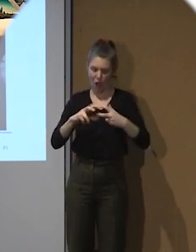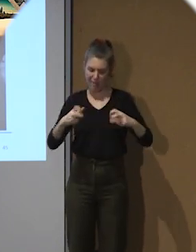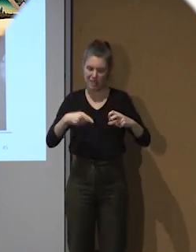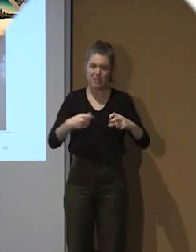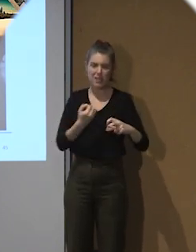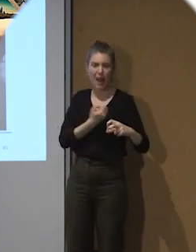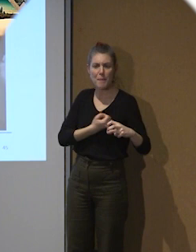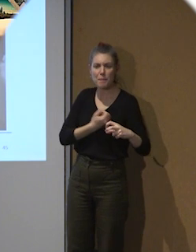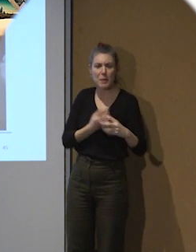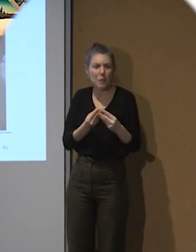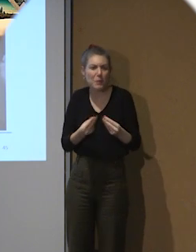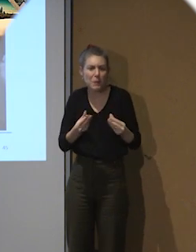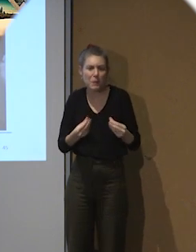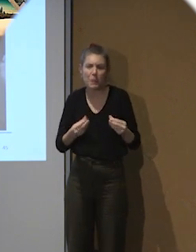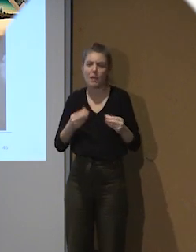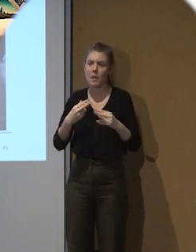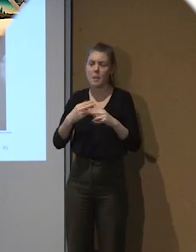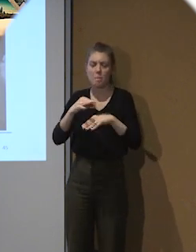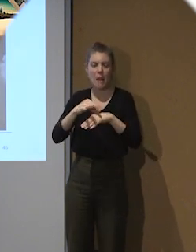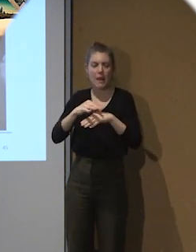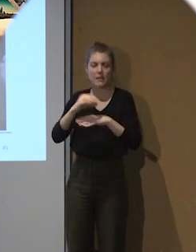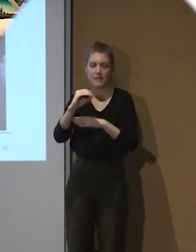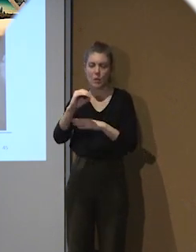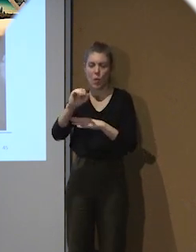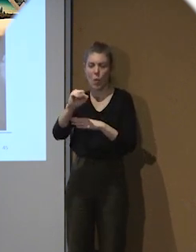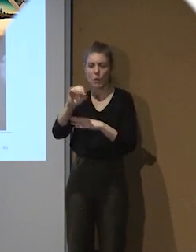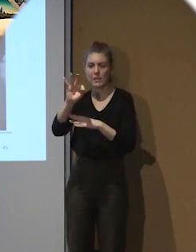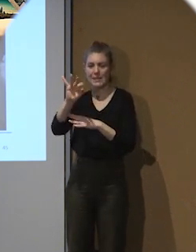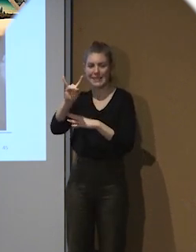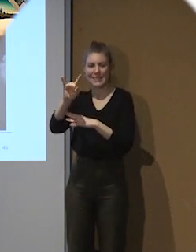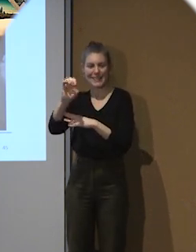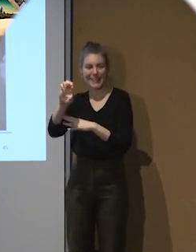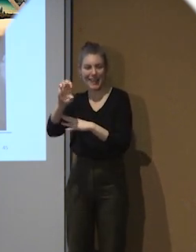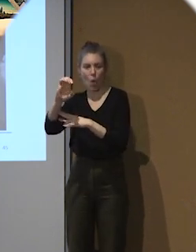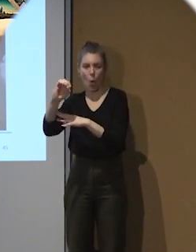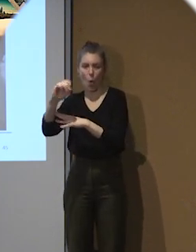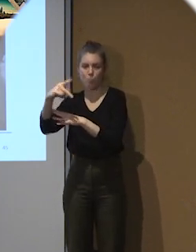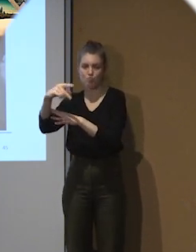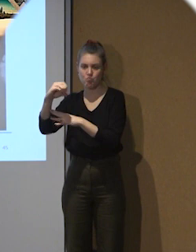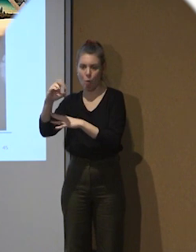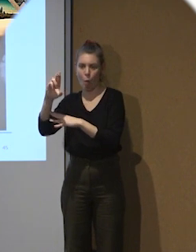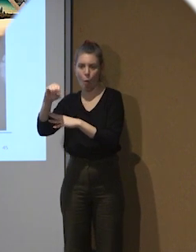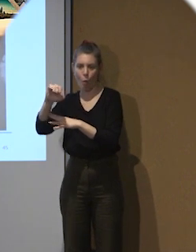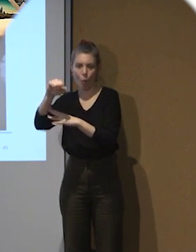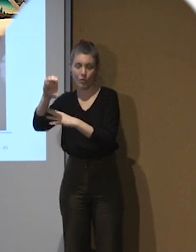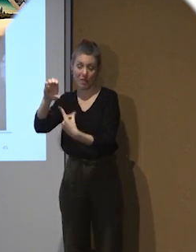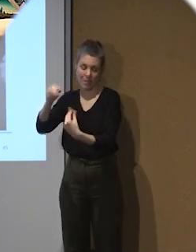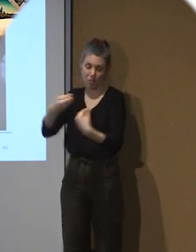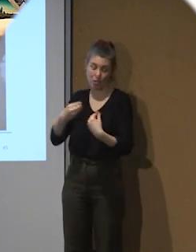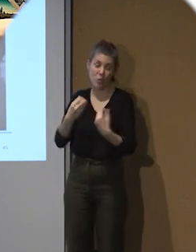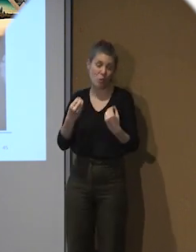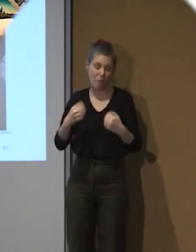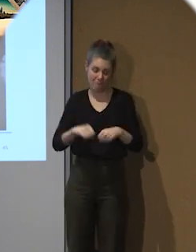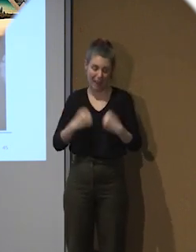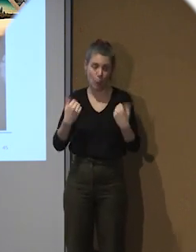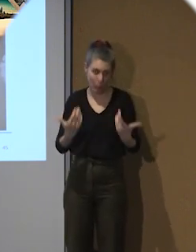éviter plus tard l'ostéoporose qui, elle, peut provoquer des fractures. Il y a d'autres choses, en dehors du fait d'en faire tout au long